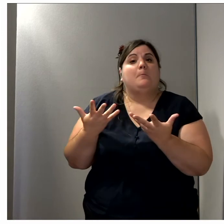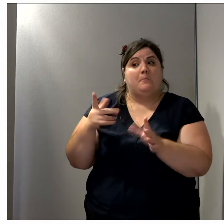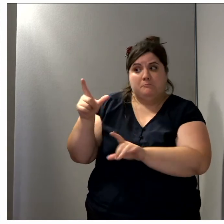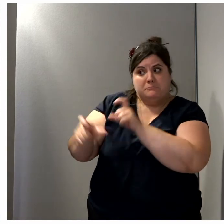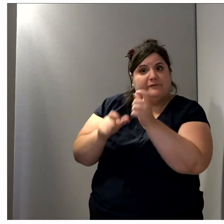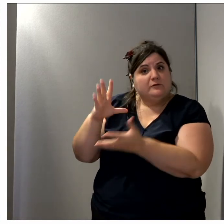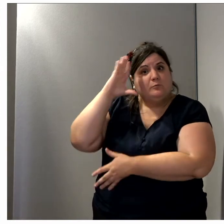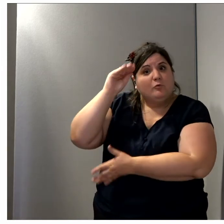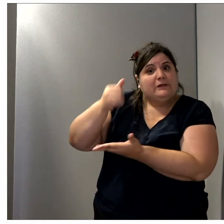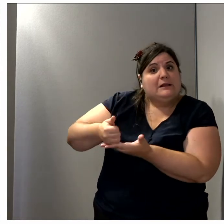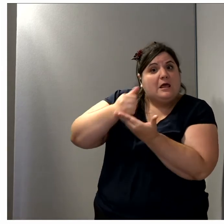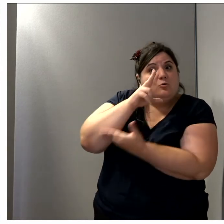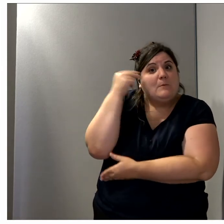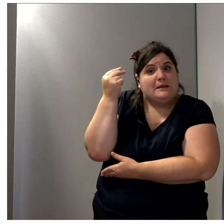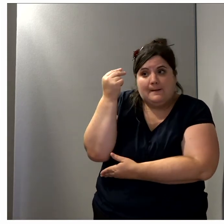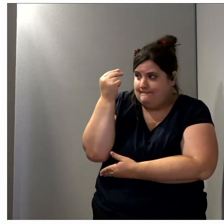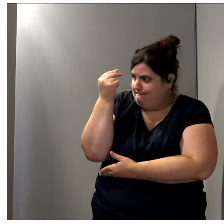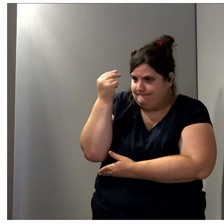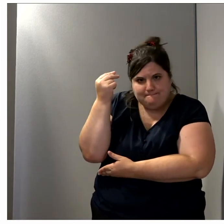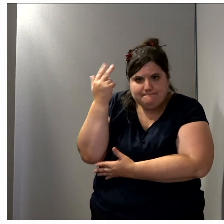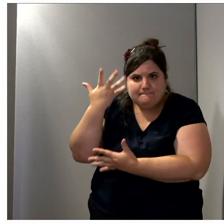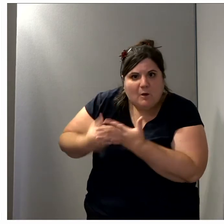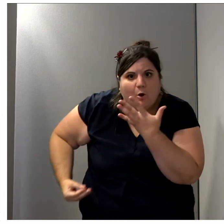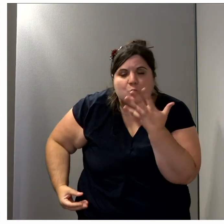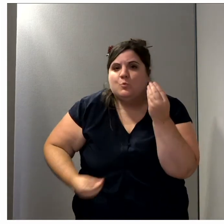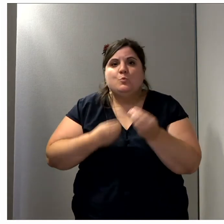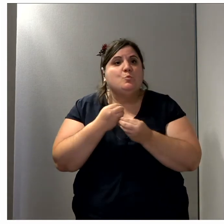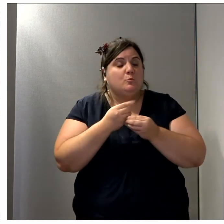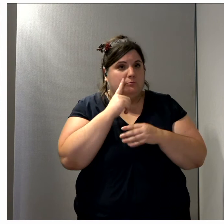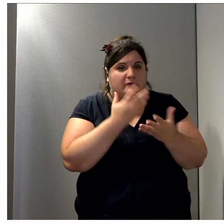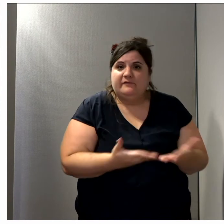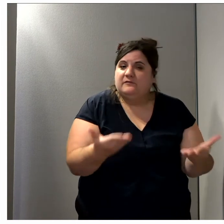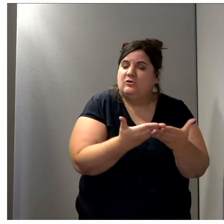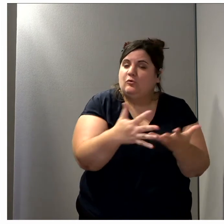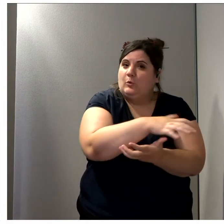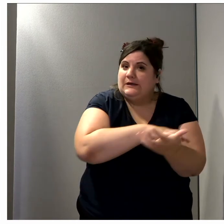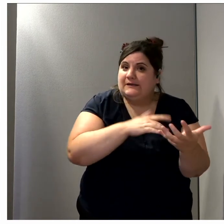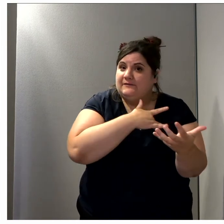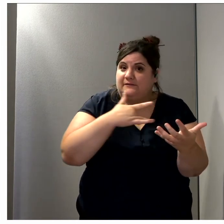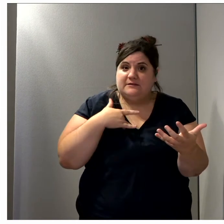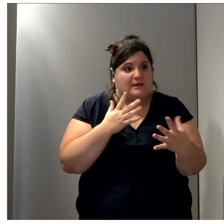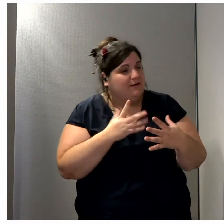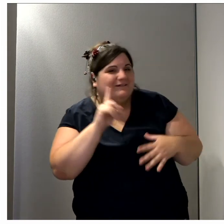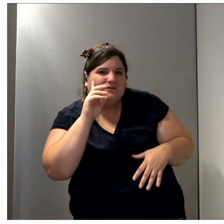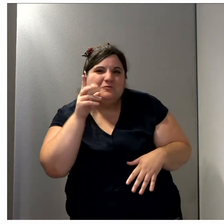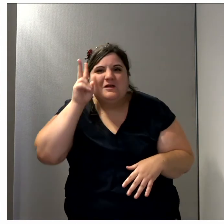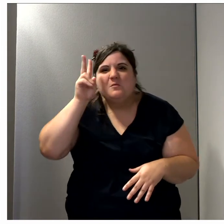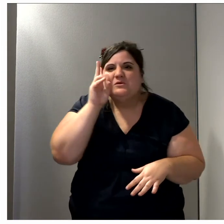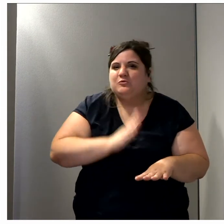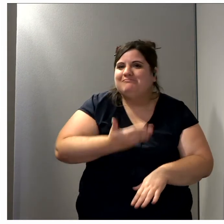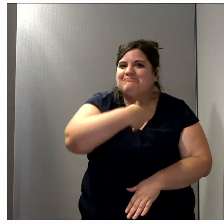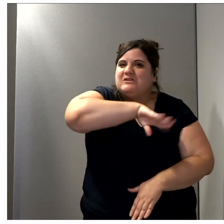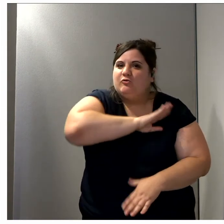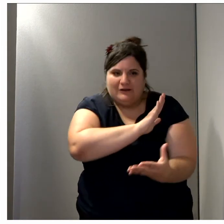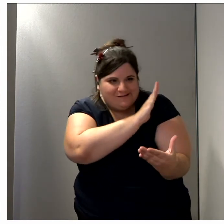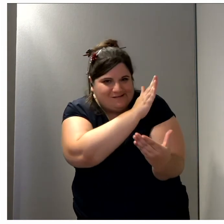et de personnel de l'aide et du soin, l'absence de continuité, l'arrêt des prises en charge, les difficultés spécifiques à certains